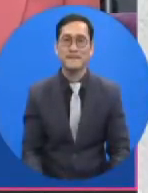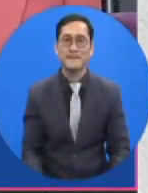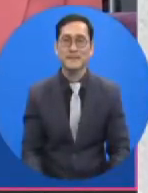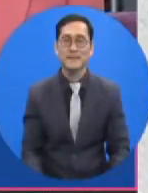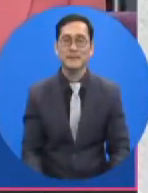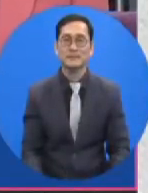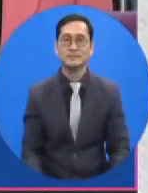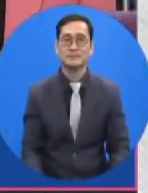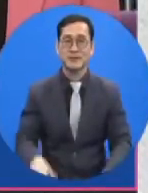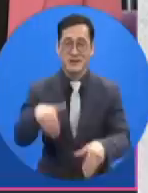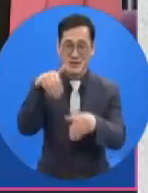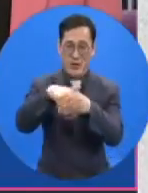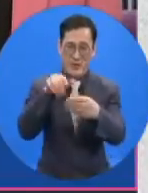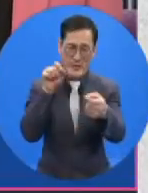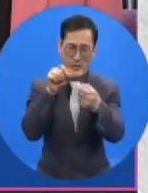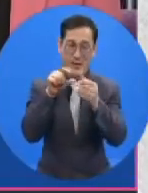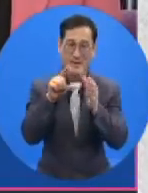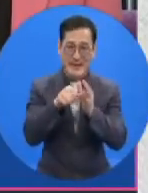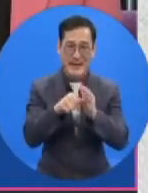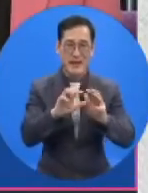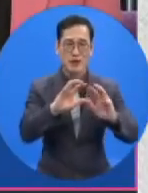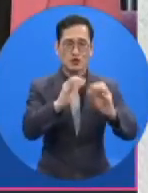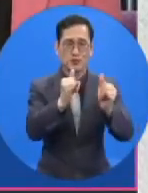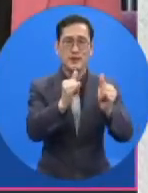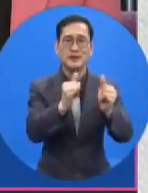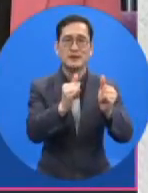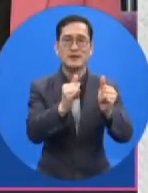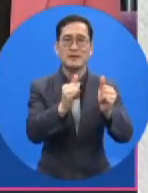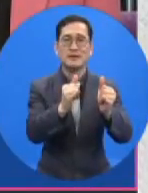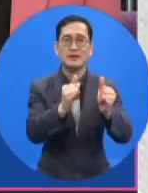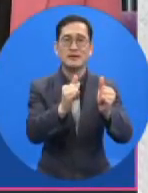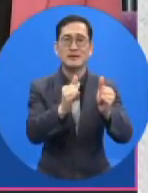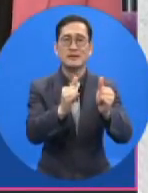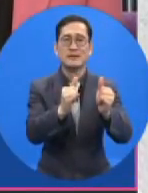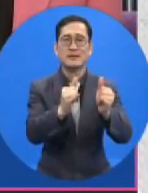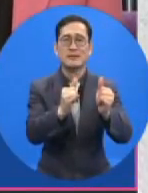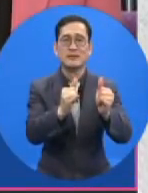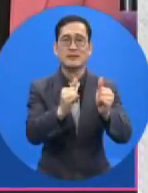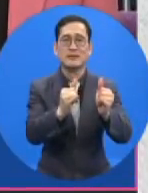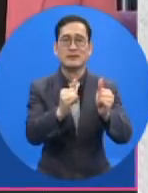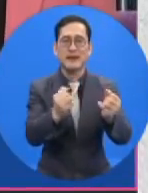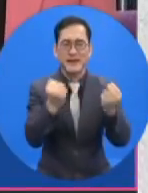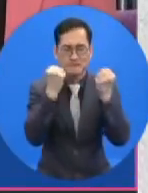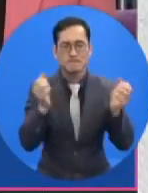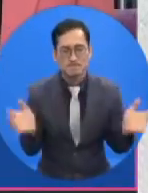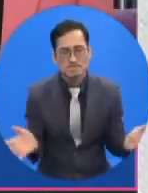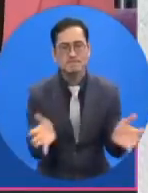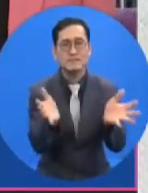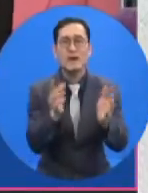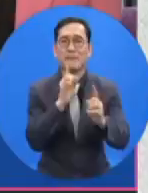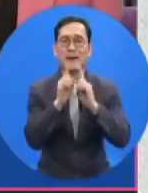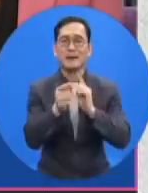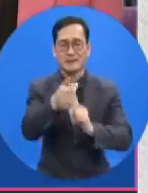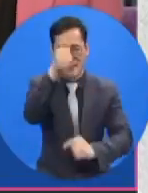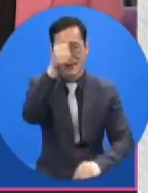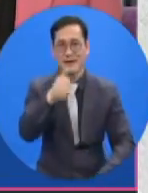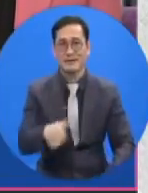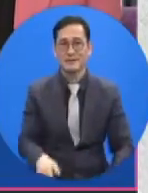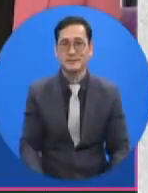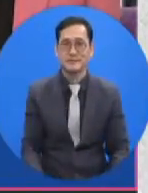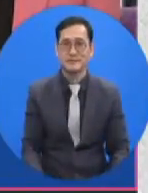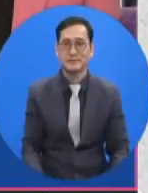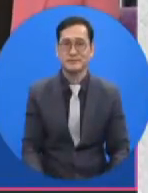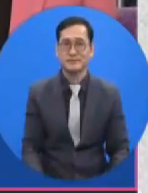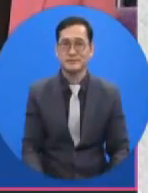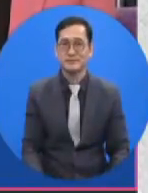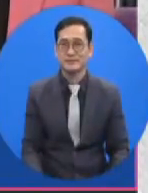선거 마지막 판에는 국민의 뜻을 받들겠다라고 하는 게 맞습니다. 네, 총장님께서 왜 그러셨는지는 좀 물어봐야 될